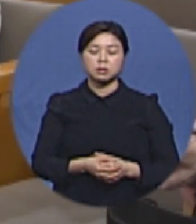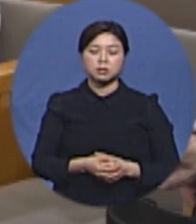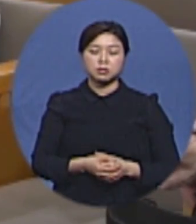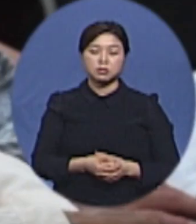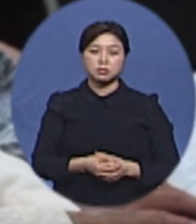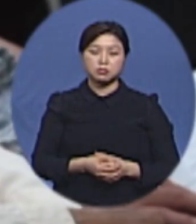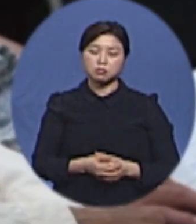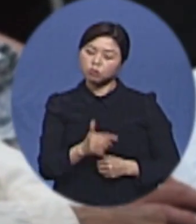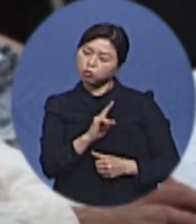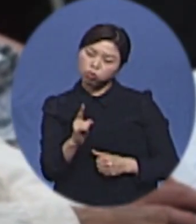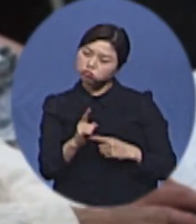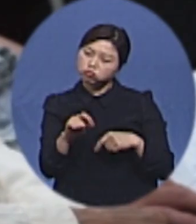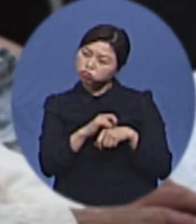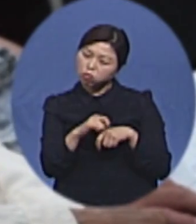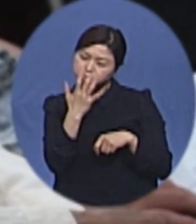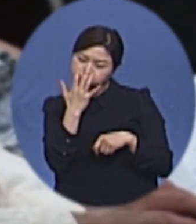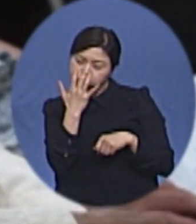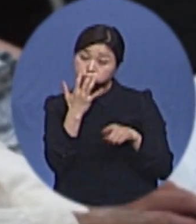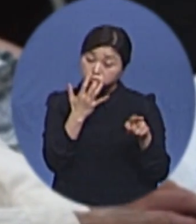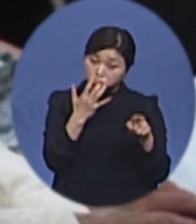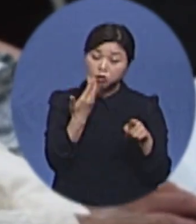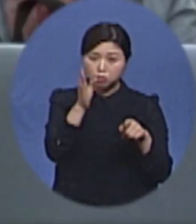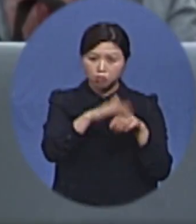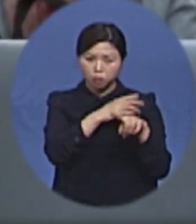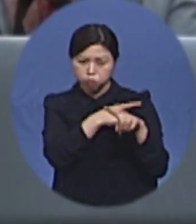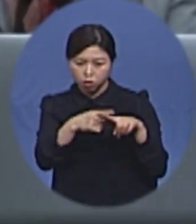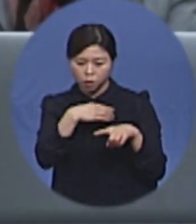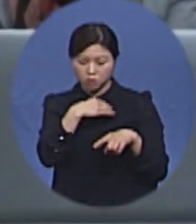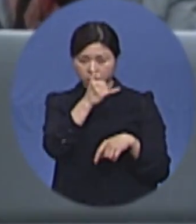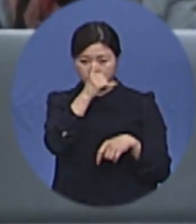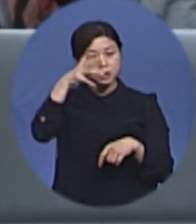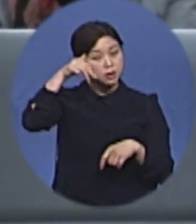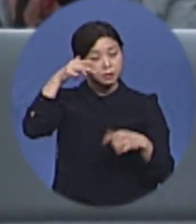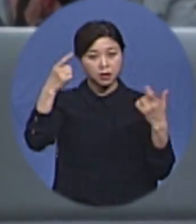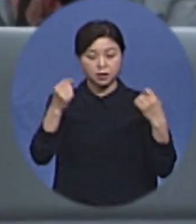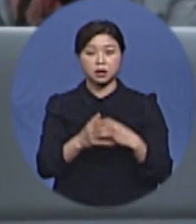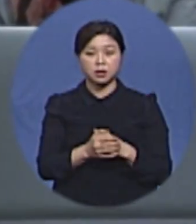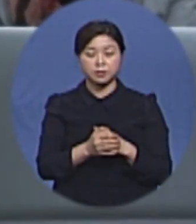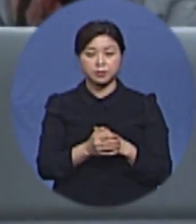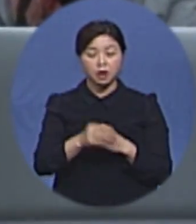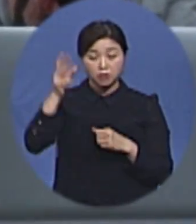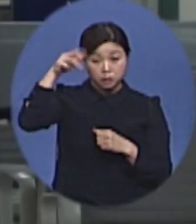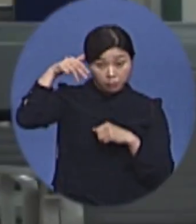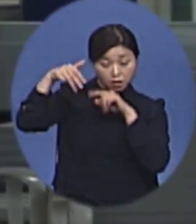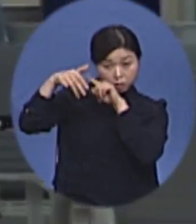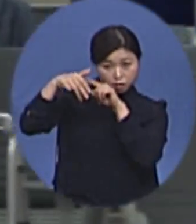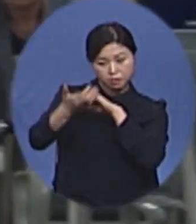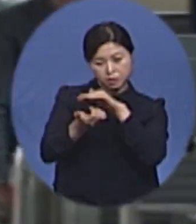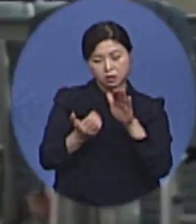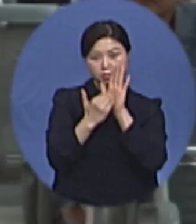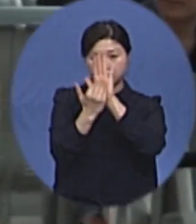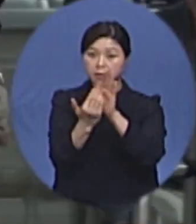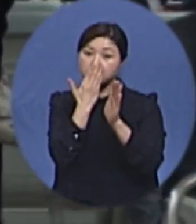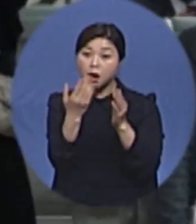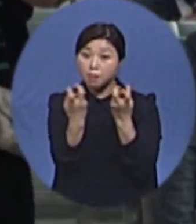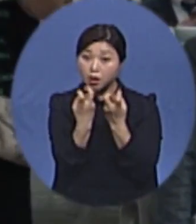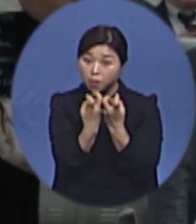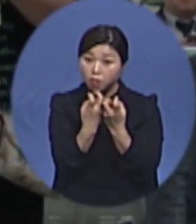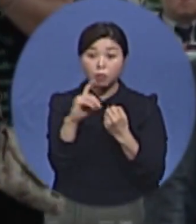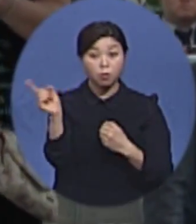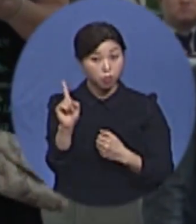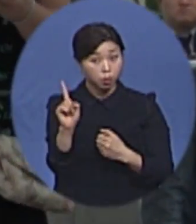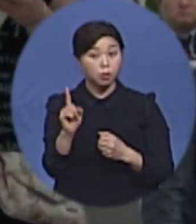이렇다 할 증상이 없더라도 이미 진행 중일 수 있는 치매. 이런 치매를 예방하기 위한 방법엔